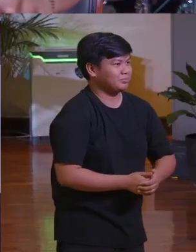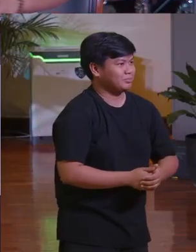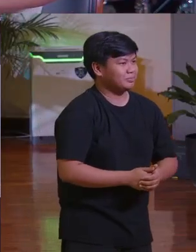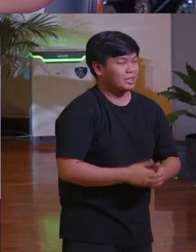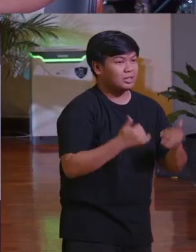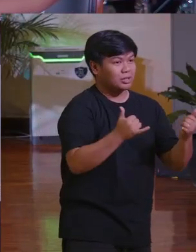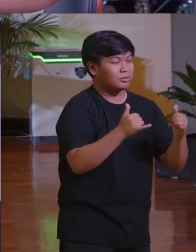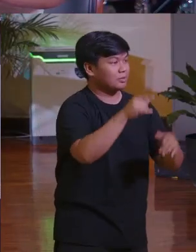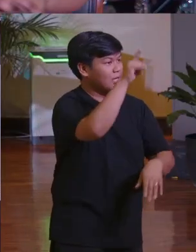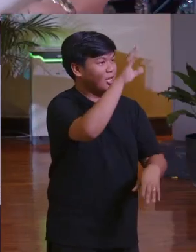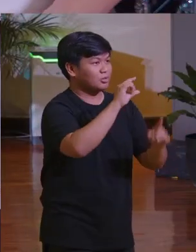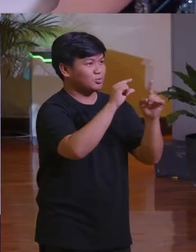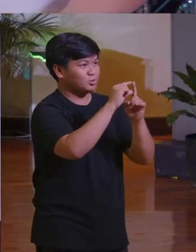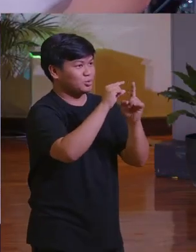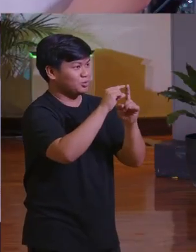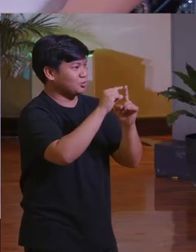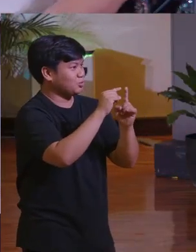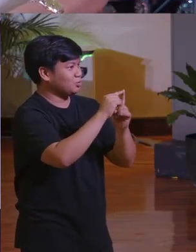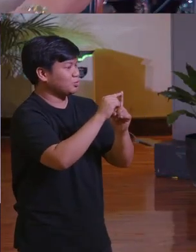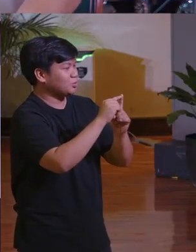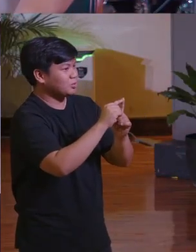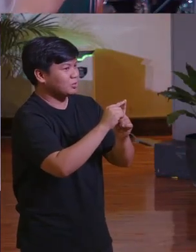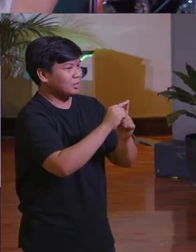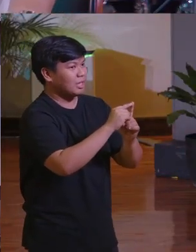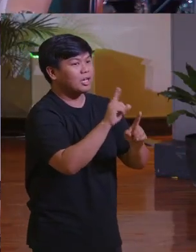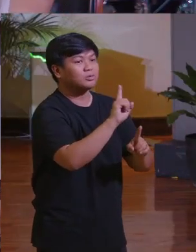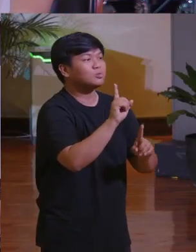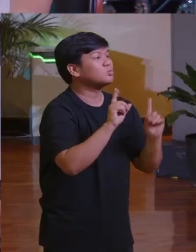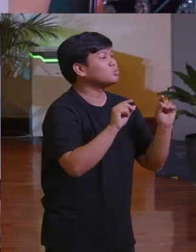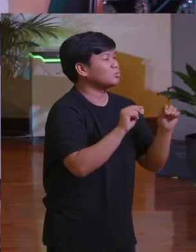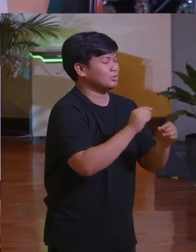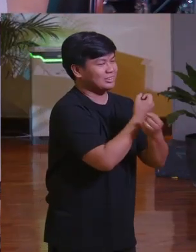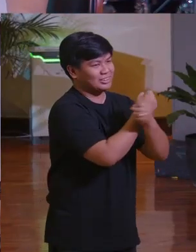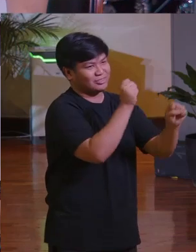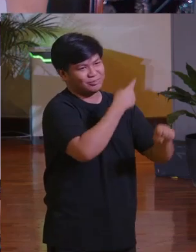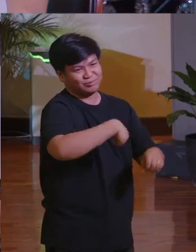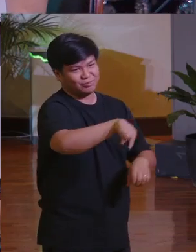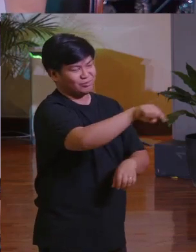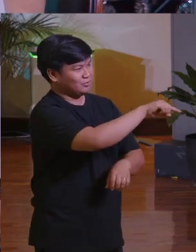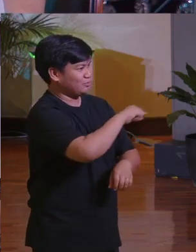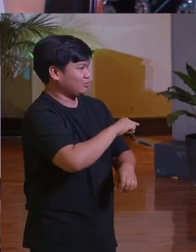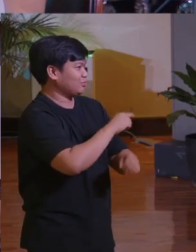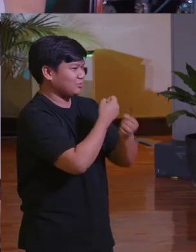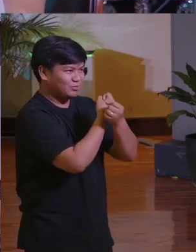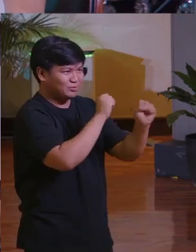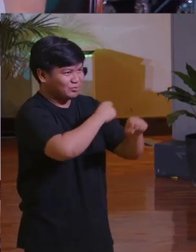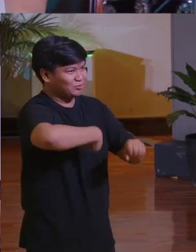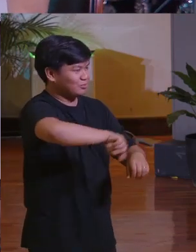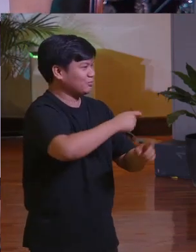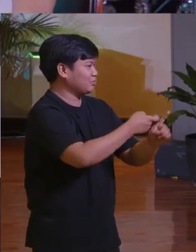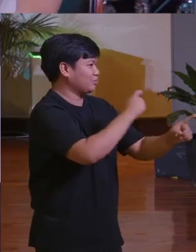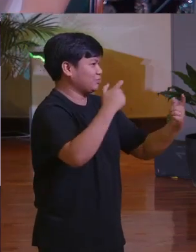Ang salita ng Diyos ang nagliligtas ng mga makasalanan.